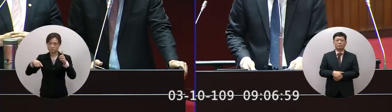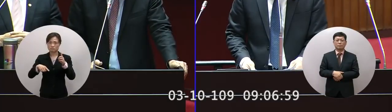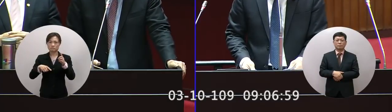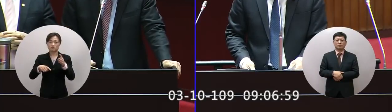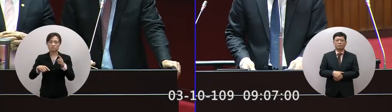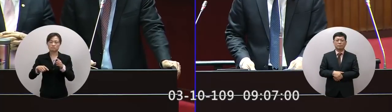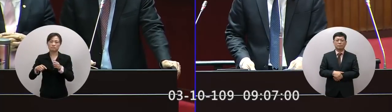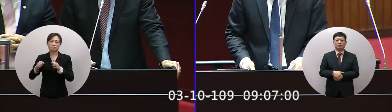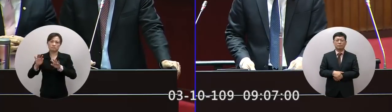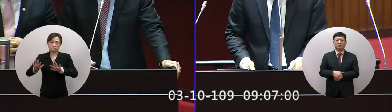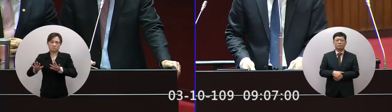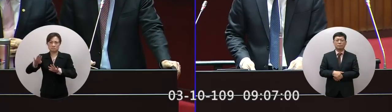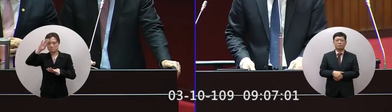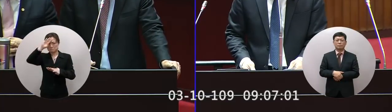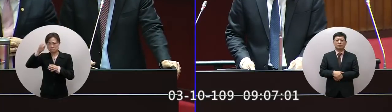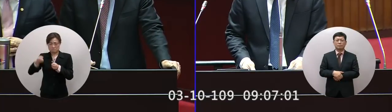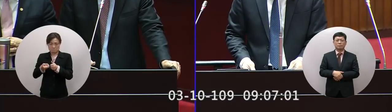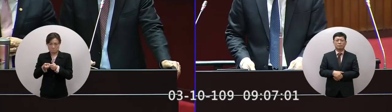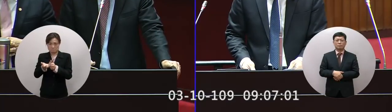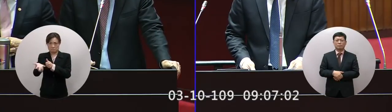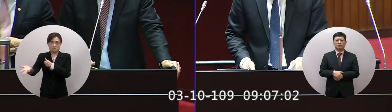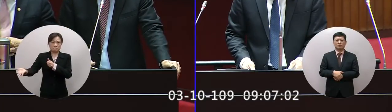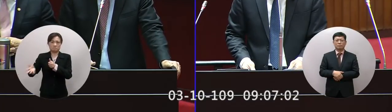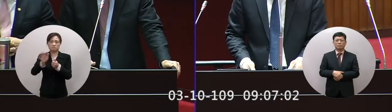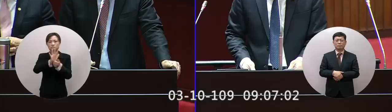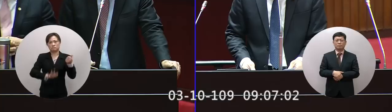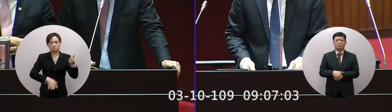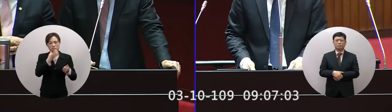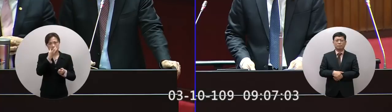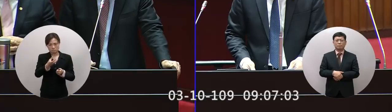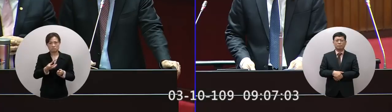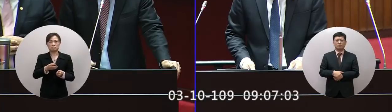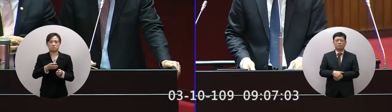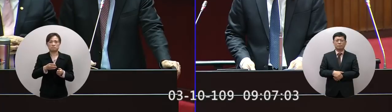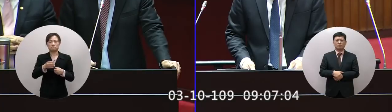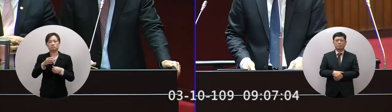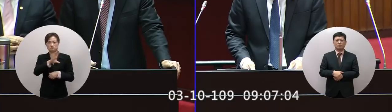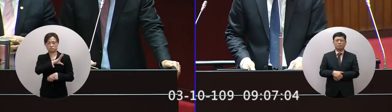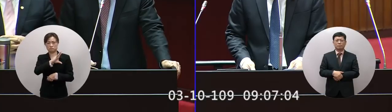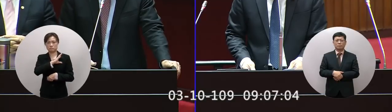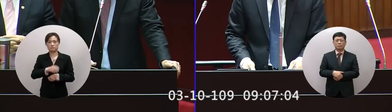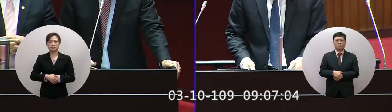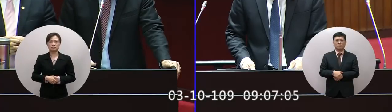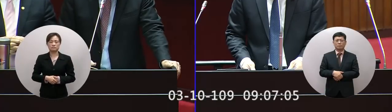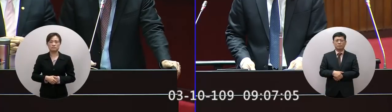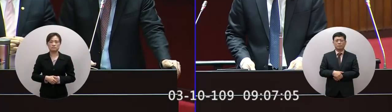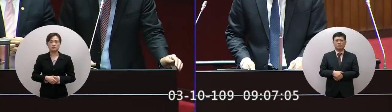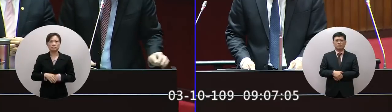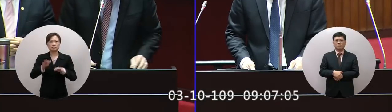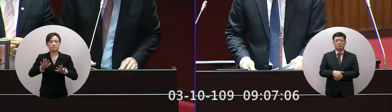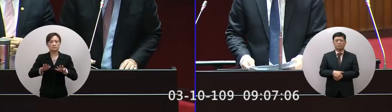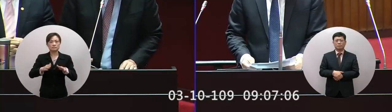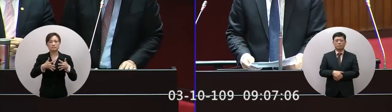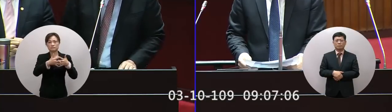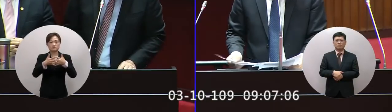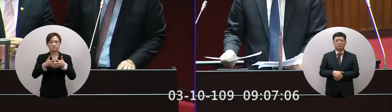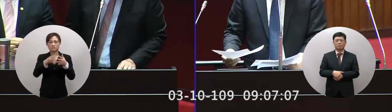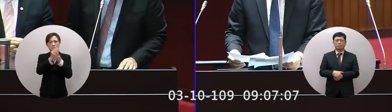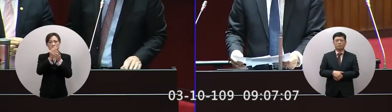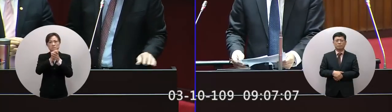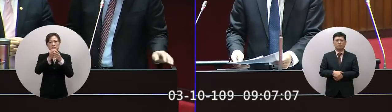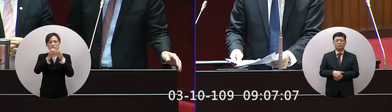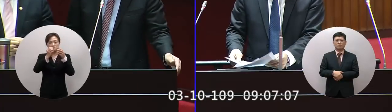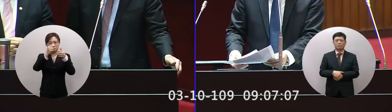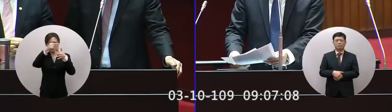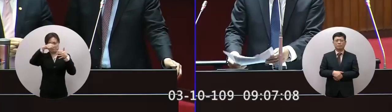肺炎疫情的影响，短期这个是互相联动，这是不可避免的。 当然，美股的大跌呢，又来自于